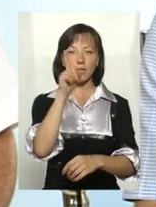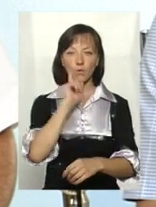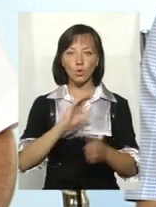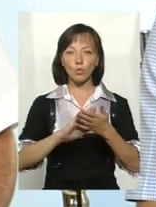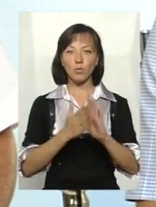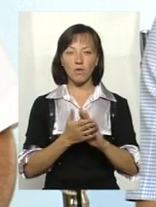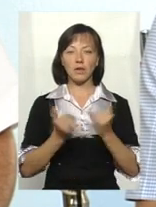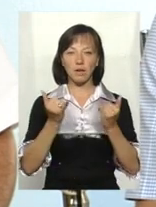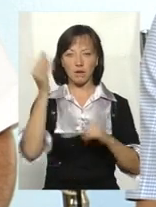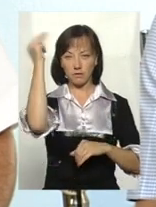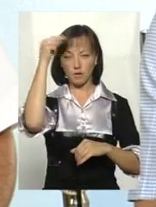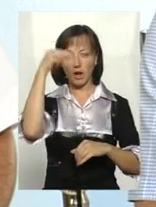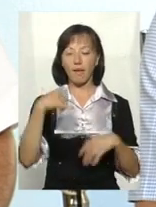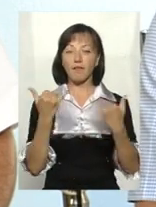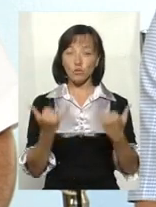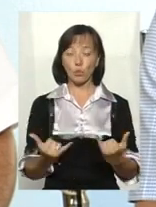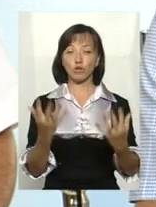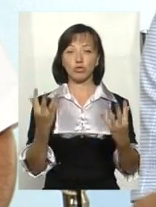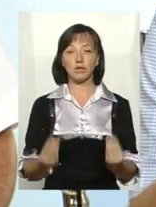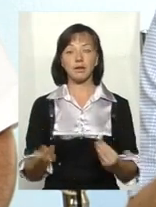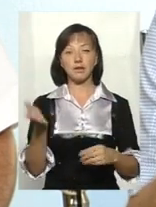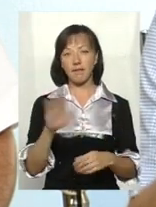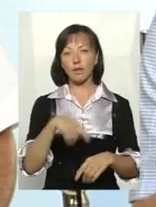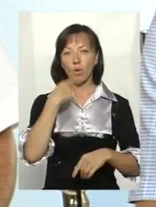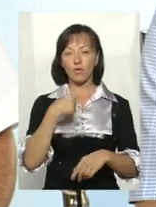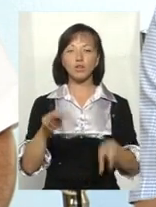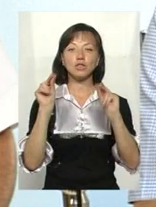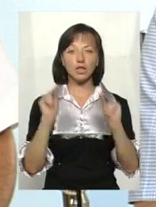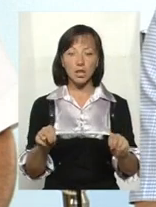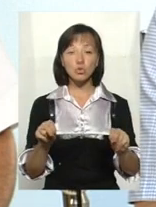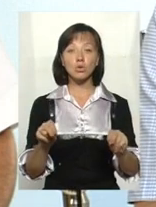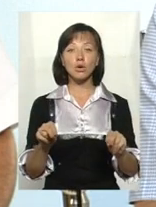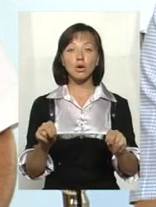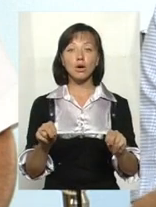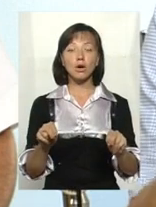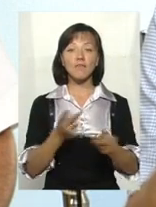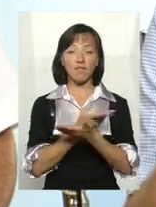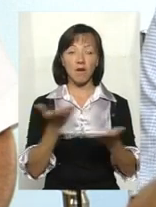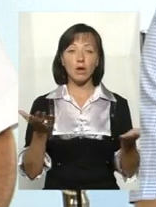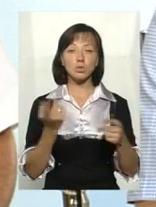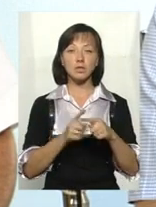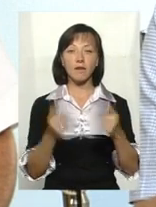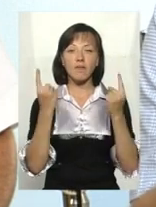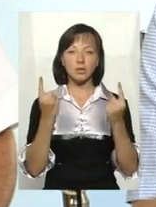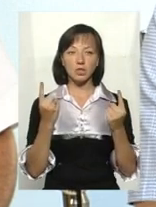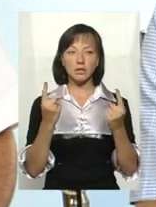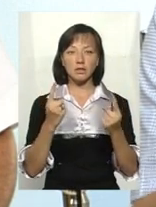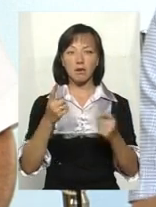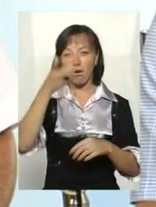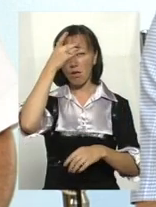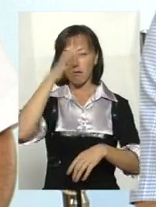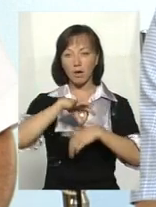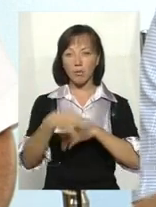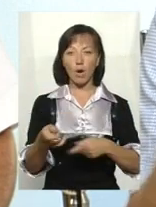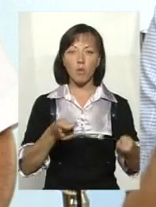умови для навчання. На сьогоднішній день, давайте будемо говорити відверто і чесно, це величезна головна боль